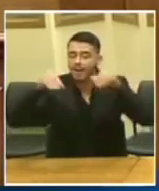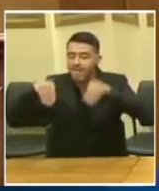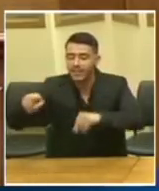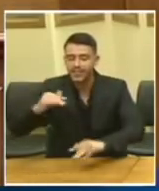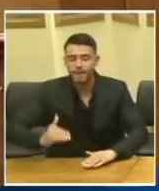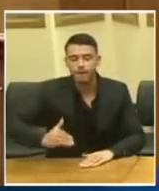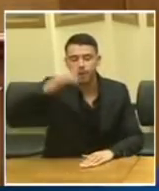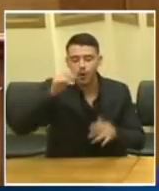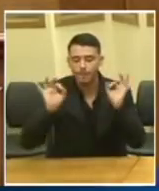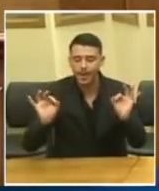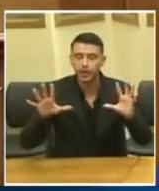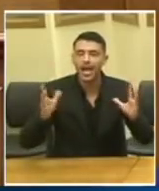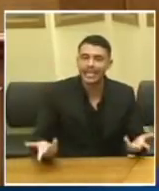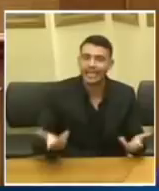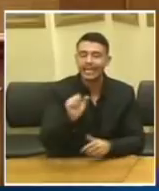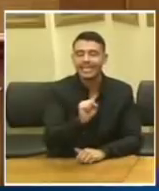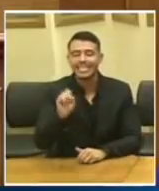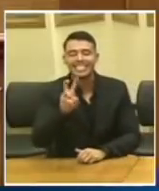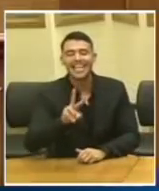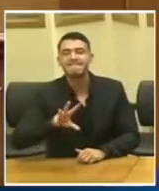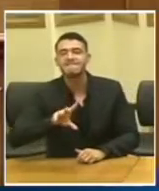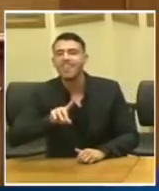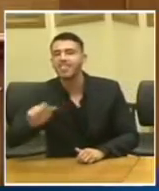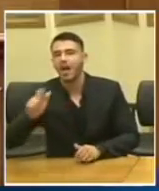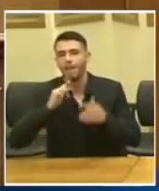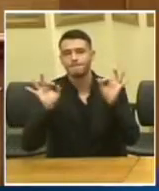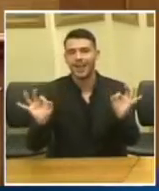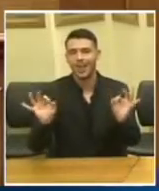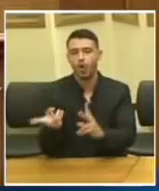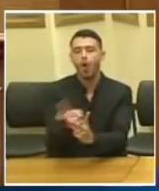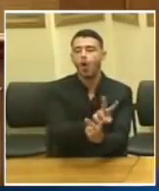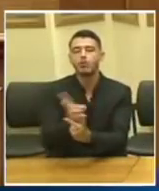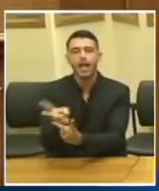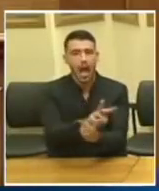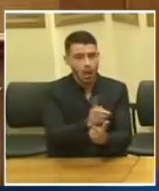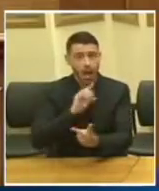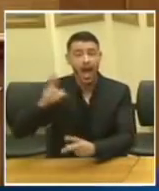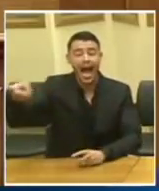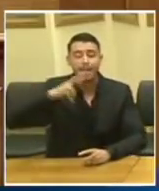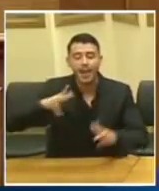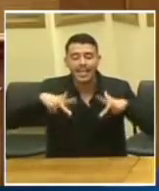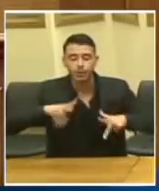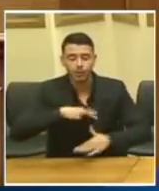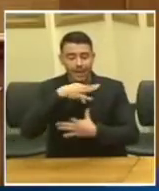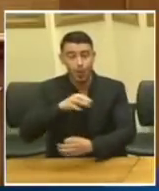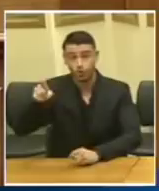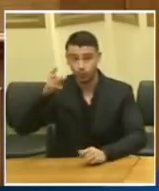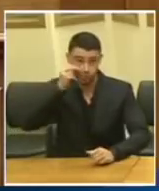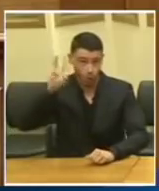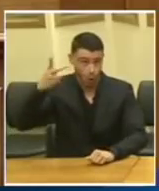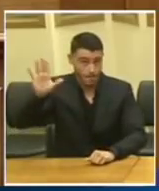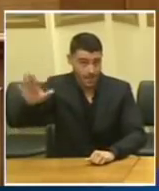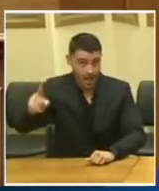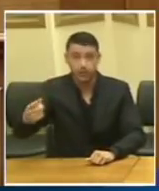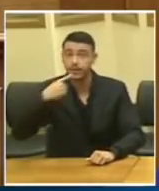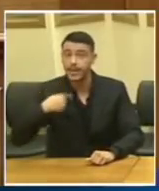Σεβέρνα Μακεδόνια στις διμερείς σχέσεις? Και η απάντηση του κυβερνητικού εκπροσώπου ήταν η εξής, μοταμό,